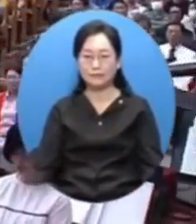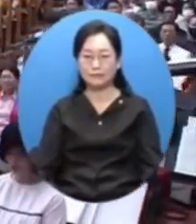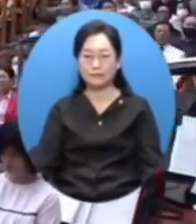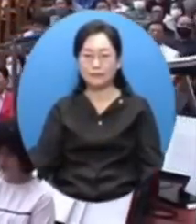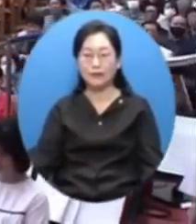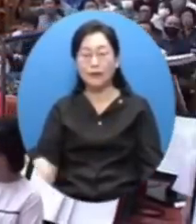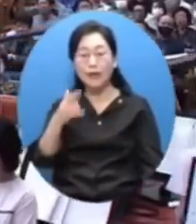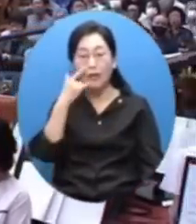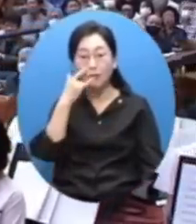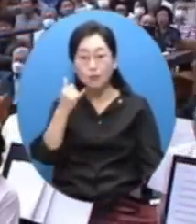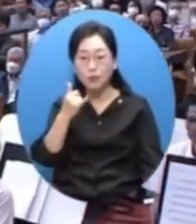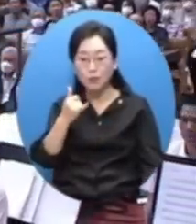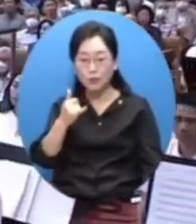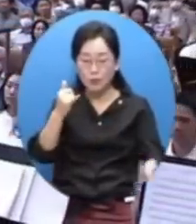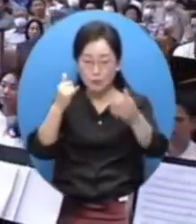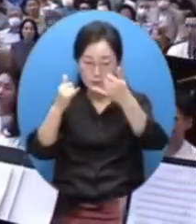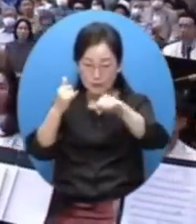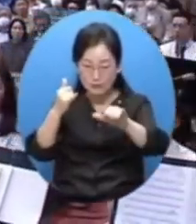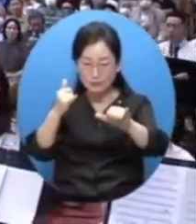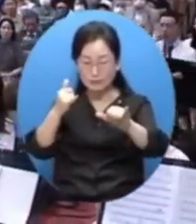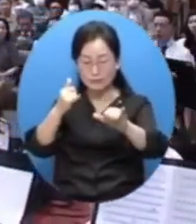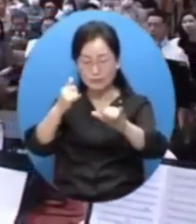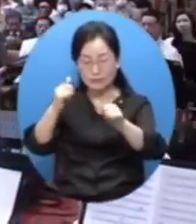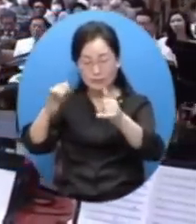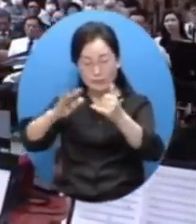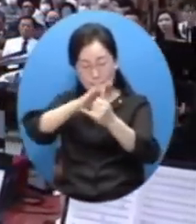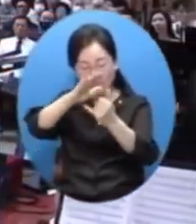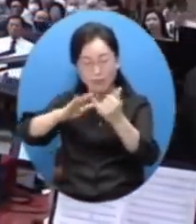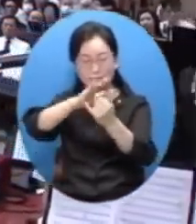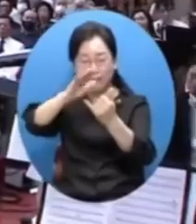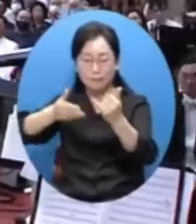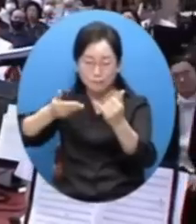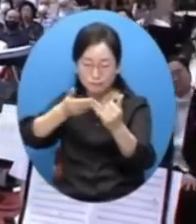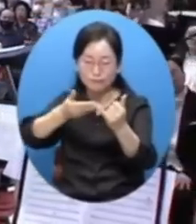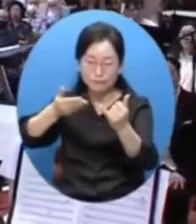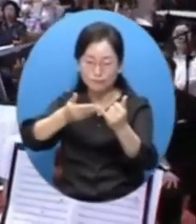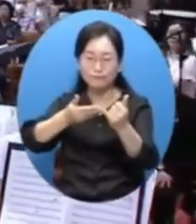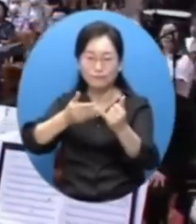부모의 자식 사랑은 내리사랑이라 그래서 자식이